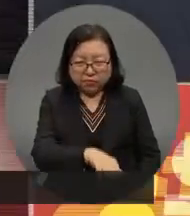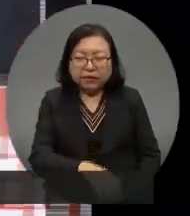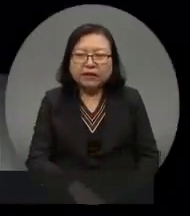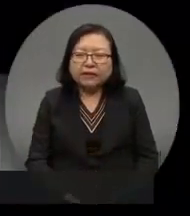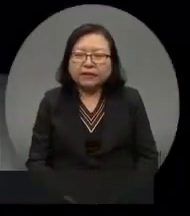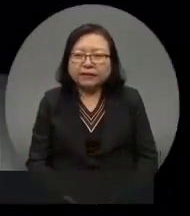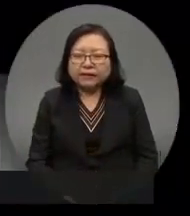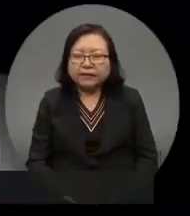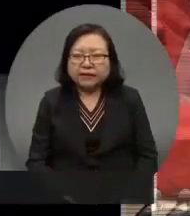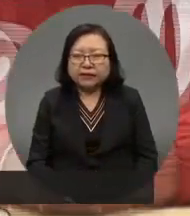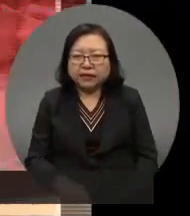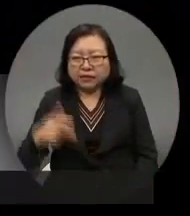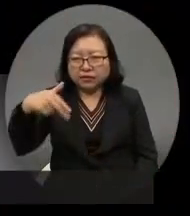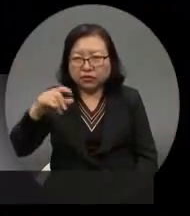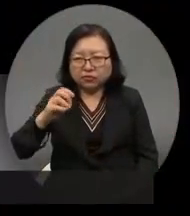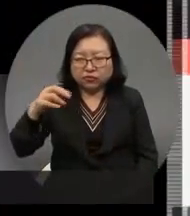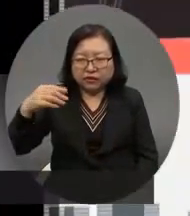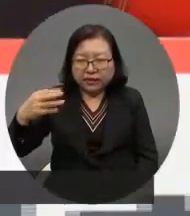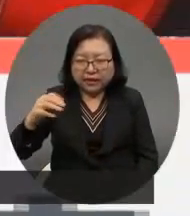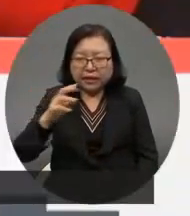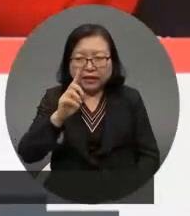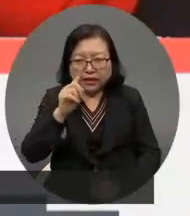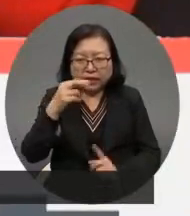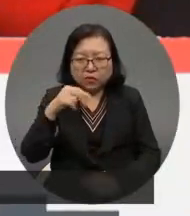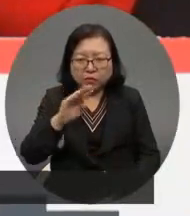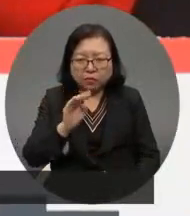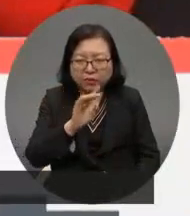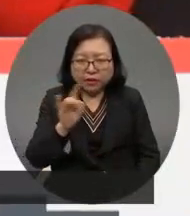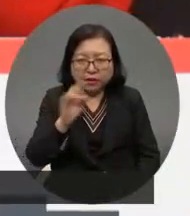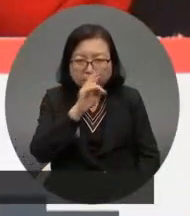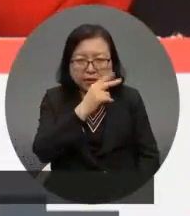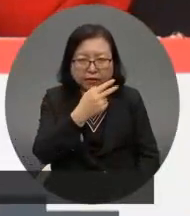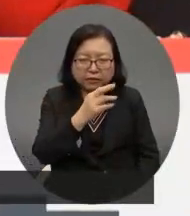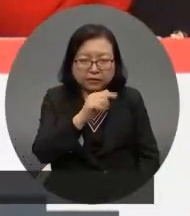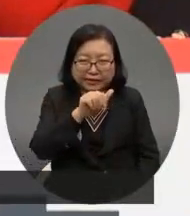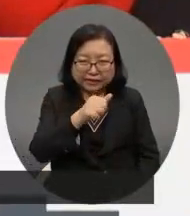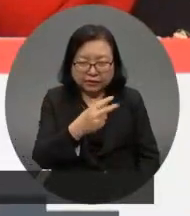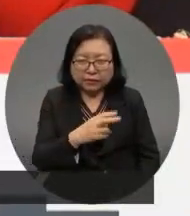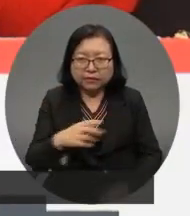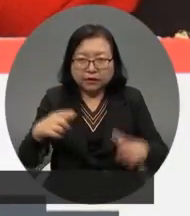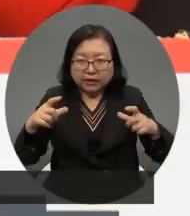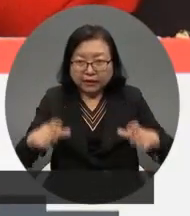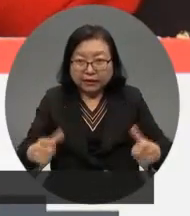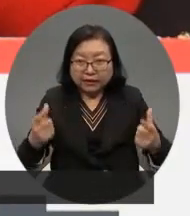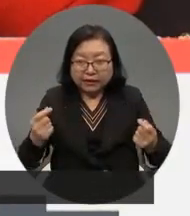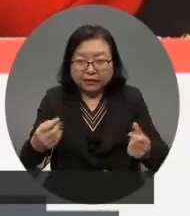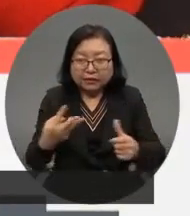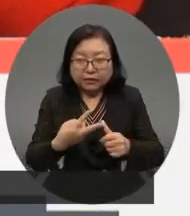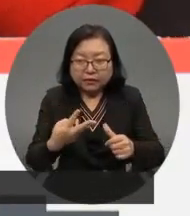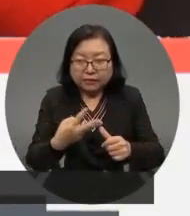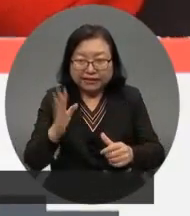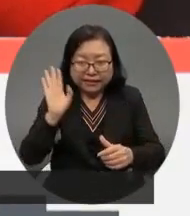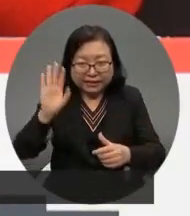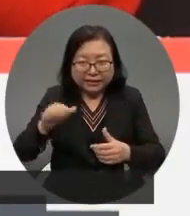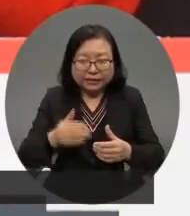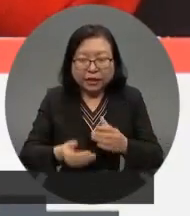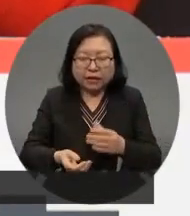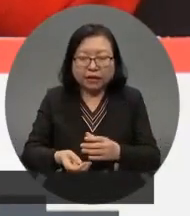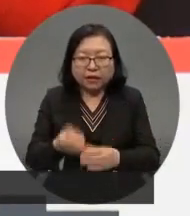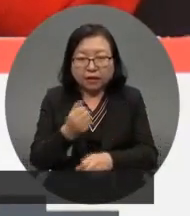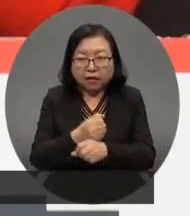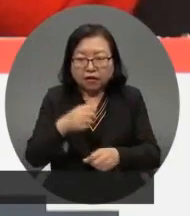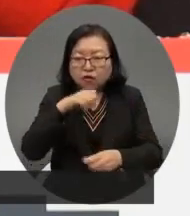진출했습니다. 정우택, 이종배, 박덕흠 의원은 동일 지역구 3선 페널티에도 불구하고 본선에 오르는